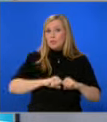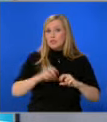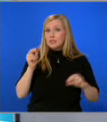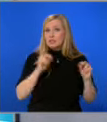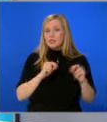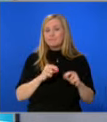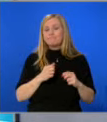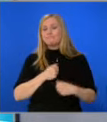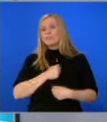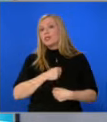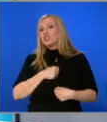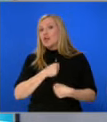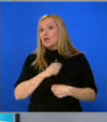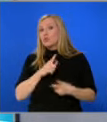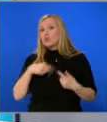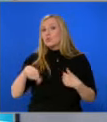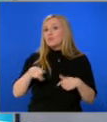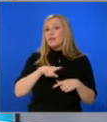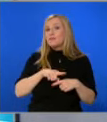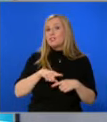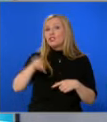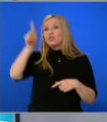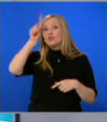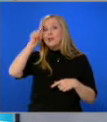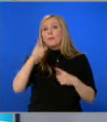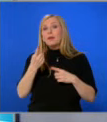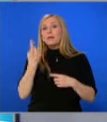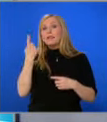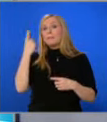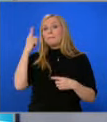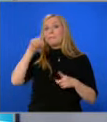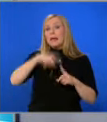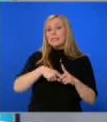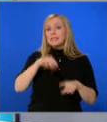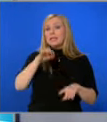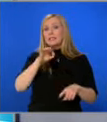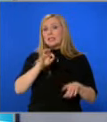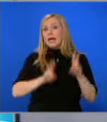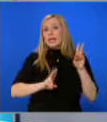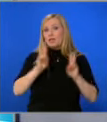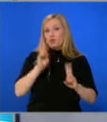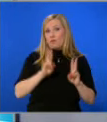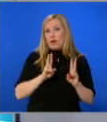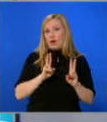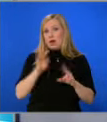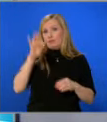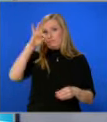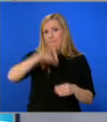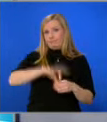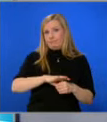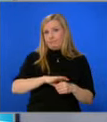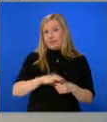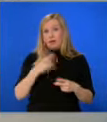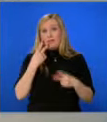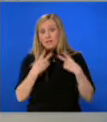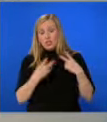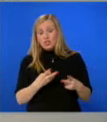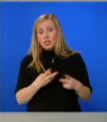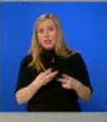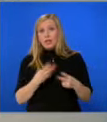жалко за всички софиянци, които преди един месец гласувах. Защото в крайна сметка София виждате за какво става въпрос.